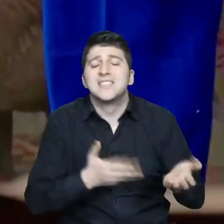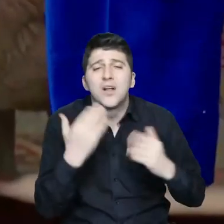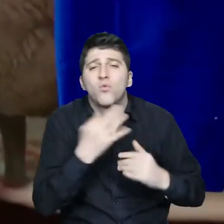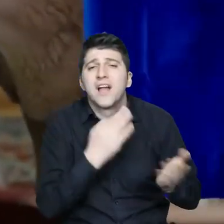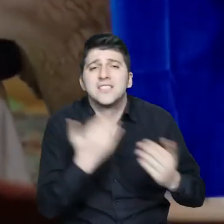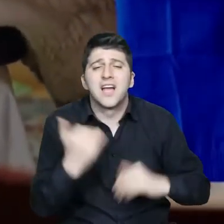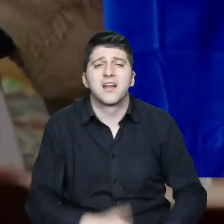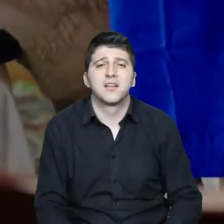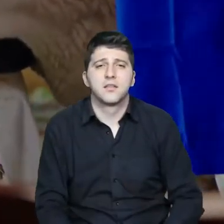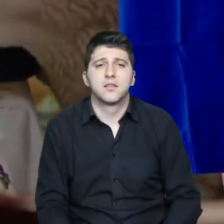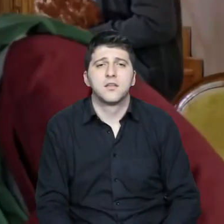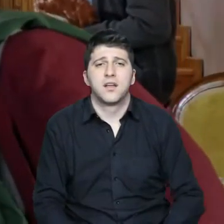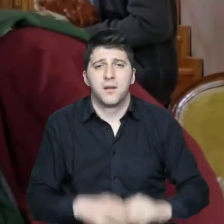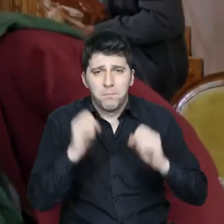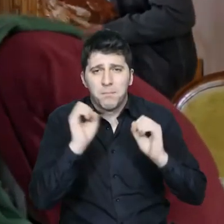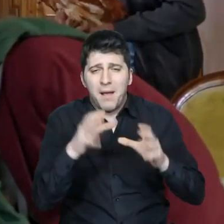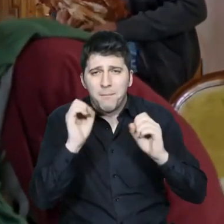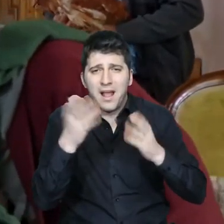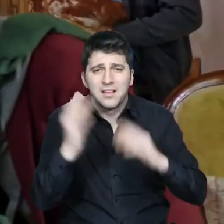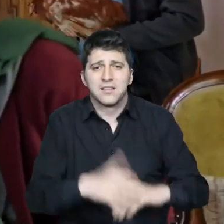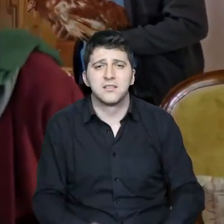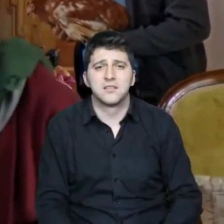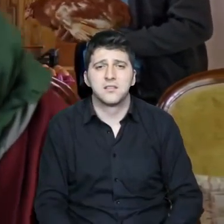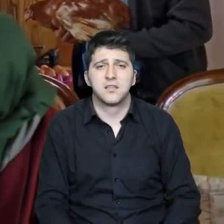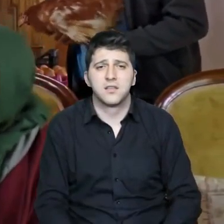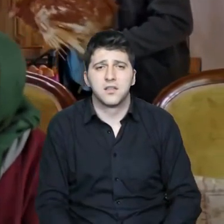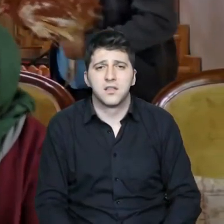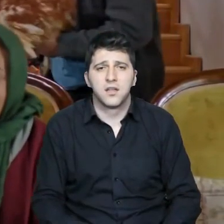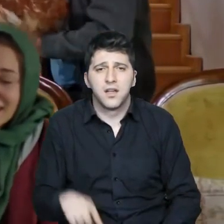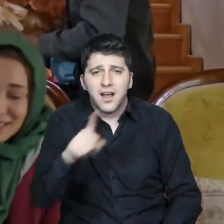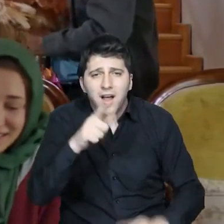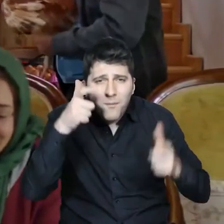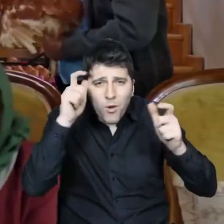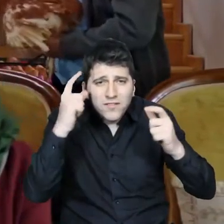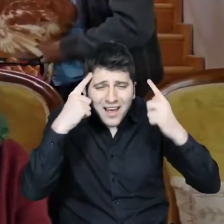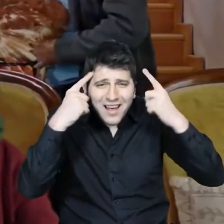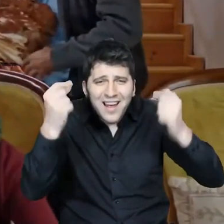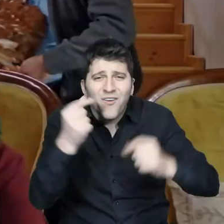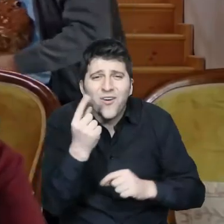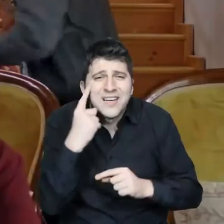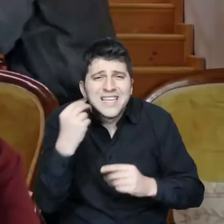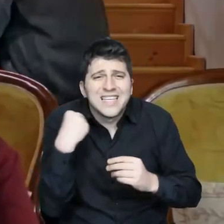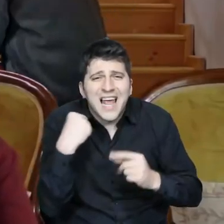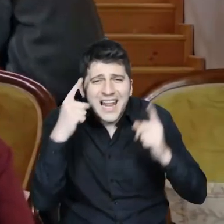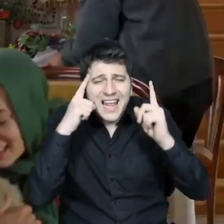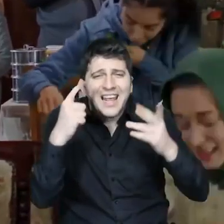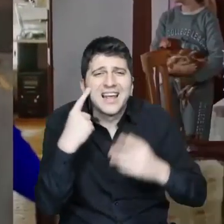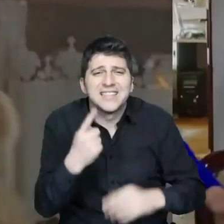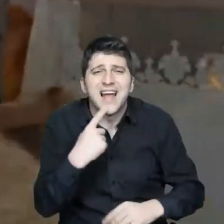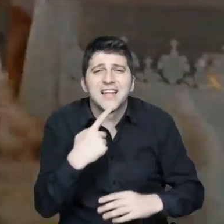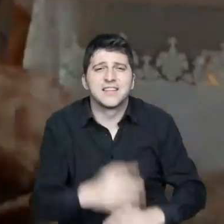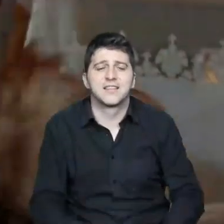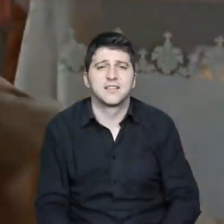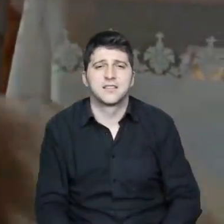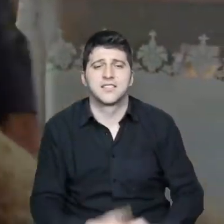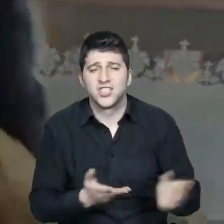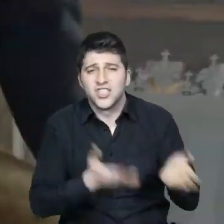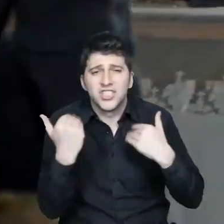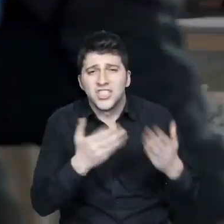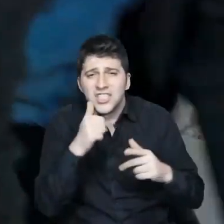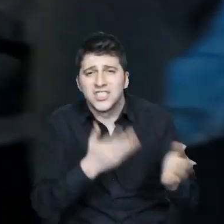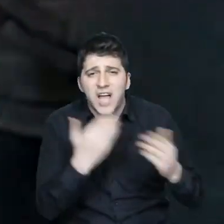şuradan. Bırak oğlum Asil, al, sen de şunu. Al Asil'in çiçeklerini. Boynuzları var bunun, küçücük. Yeni çıkmış. Sevdi ama sevdi. Asil